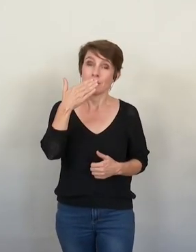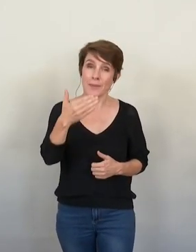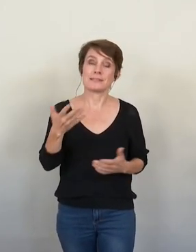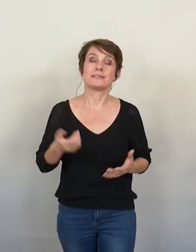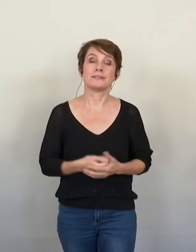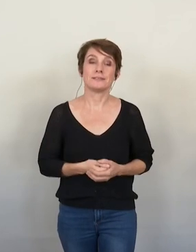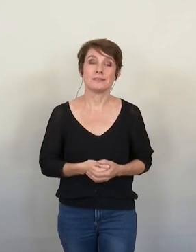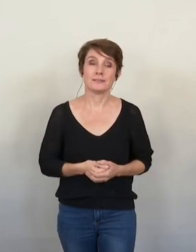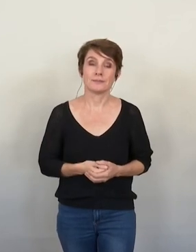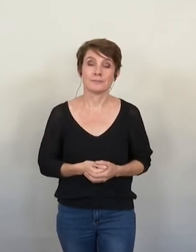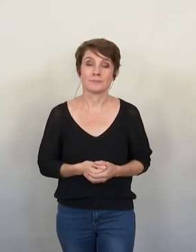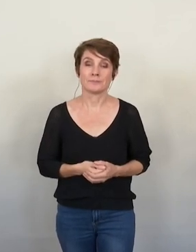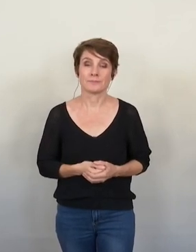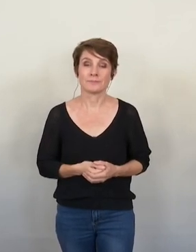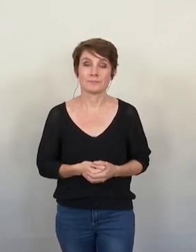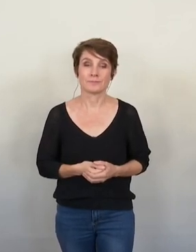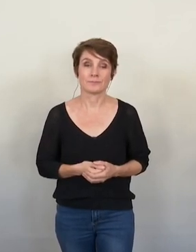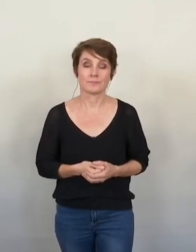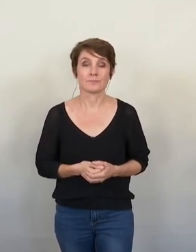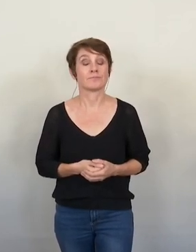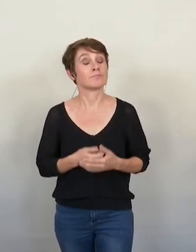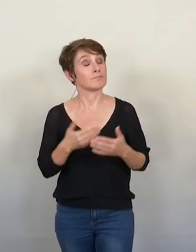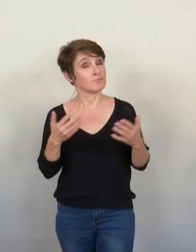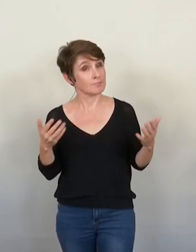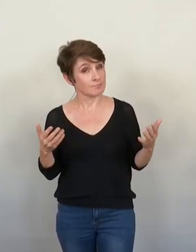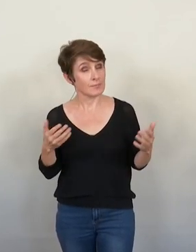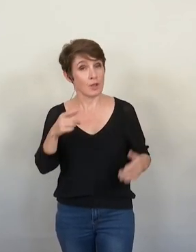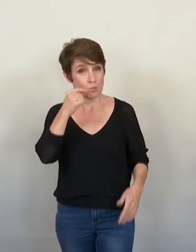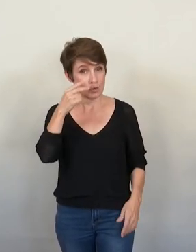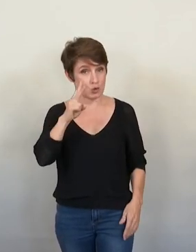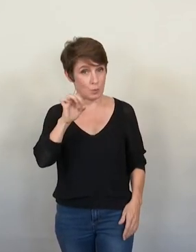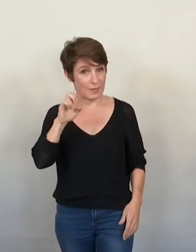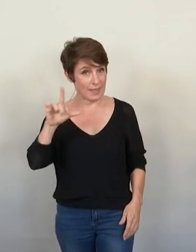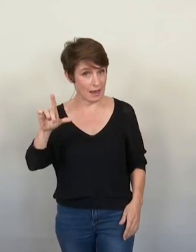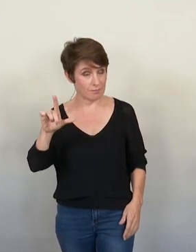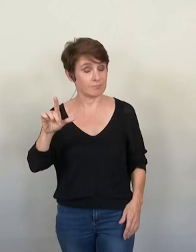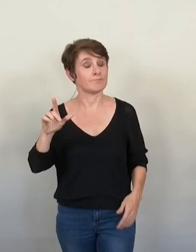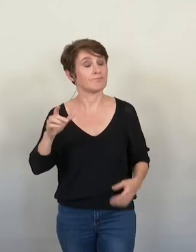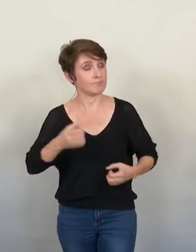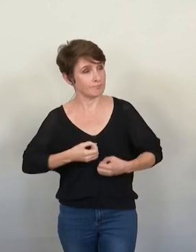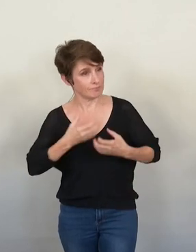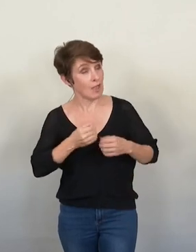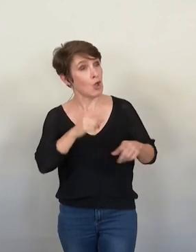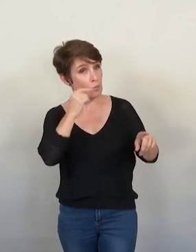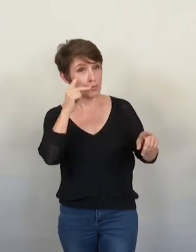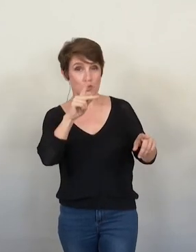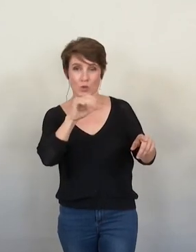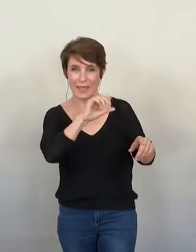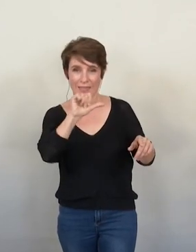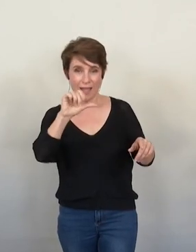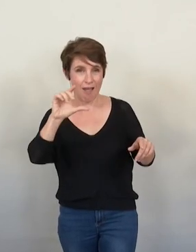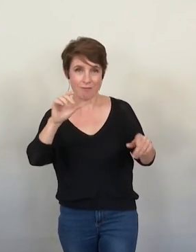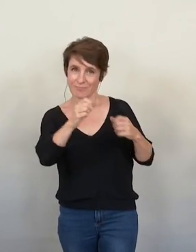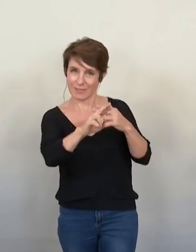Pinel je remercie Monsieur cada pour ses réponses qui sont sont quand même aussi un peu inquiétante euh je ne remets